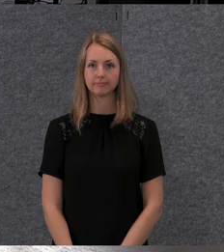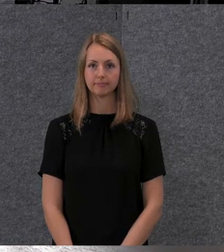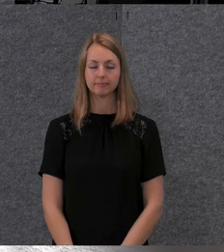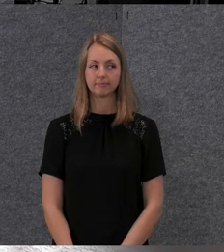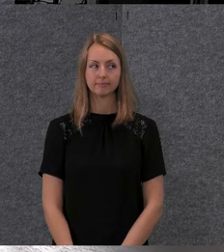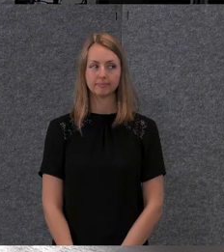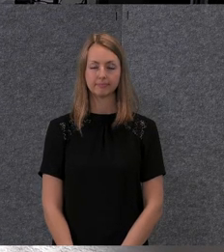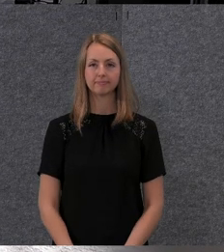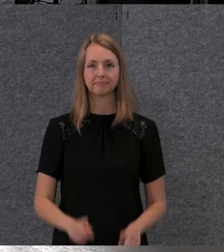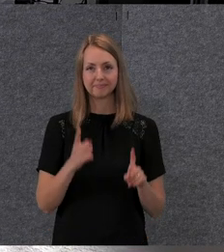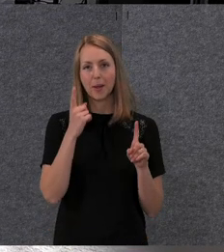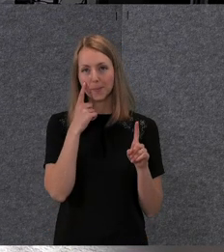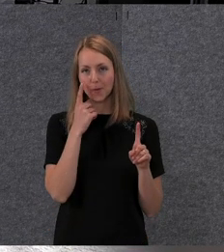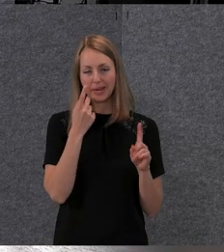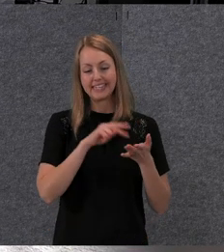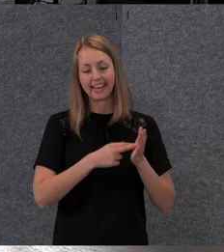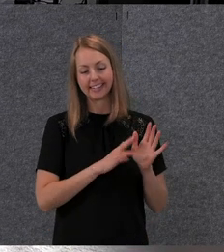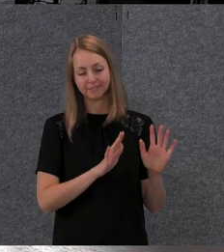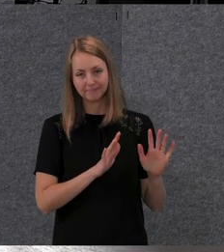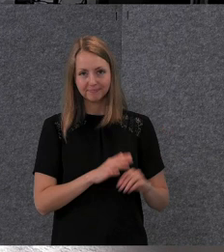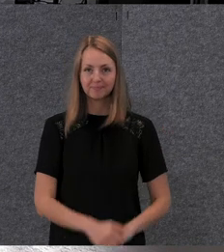Einen kurzen Moment noch, das haben wir hier gleich.